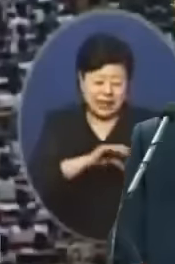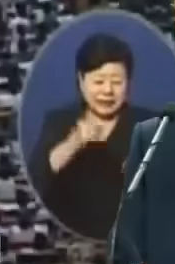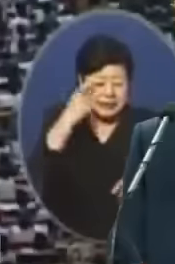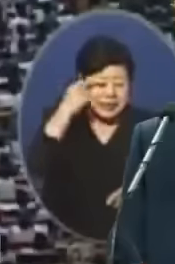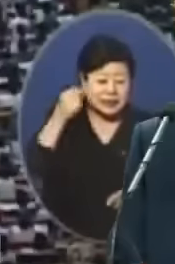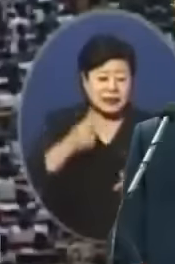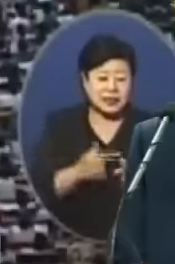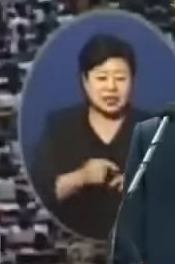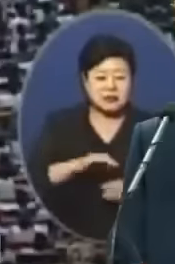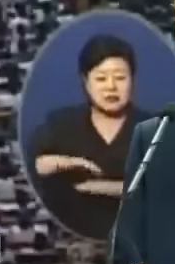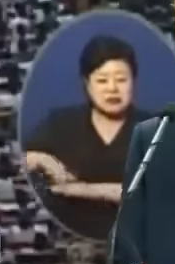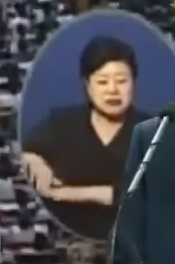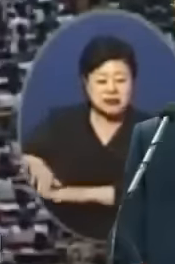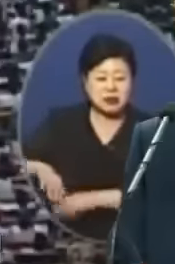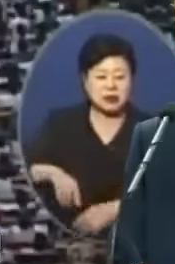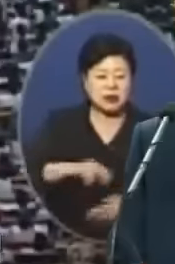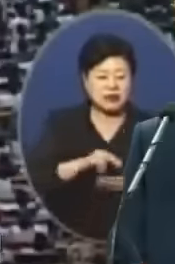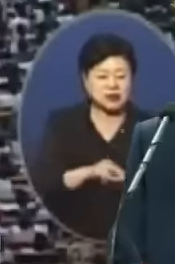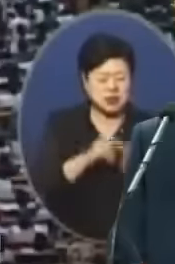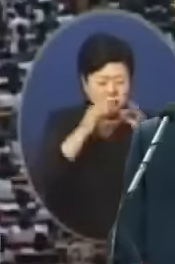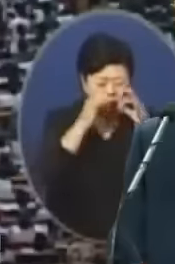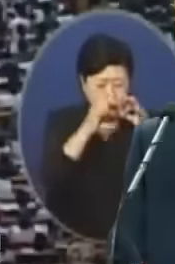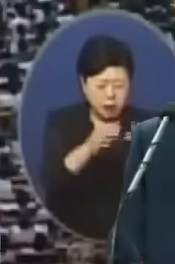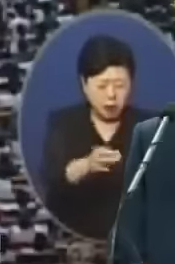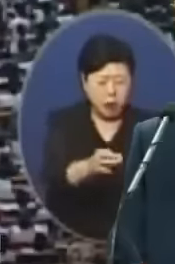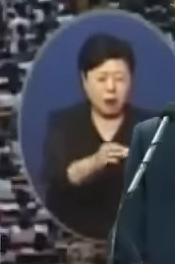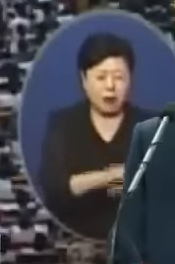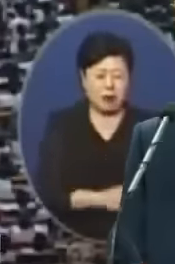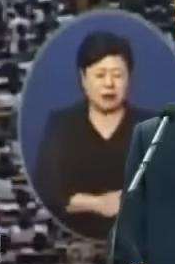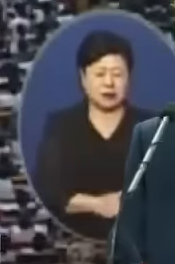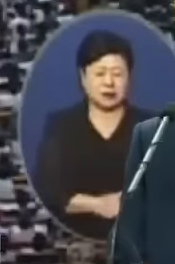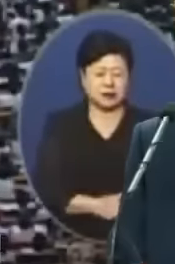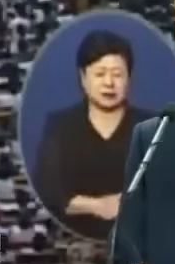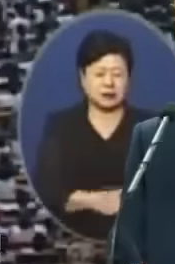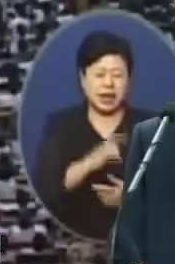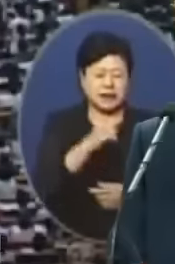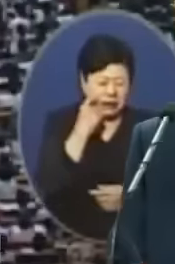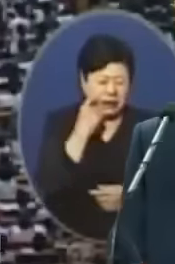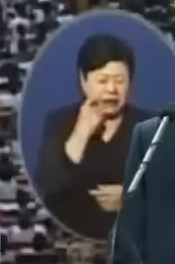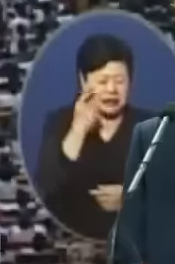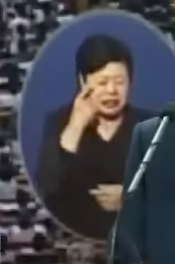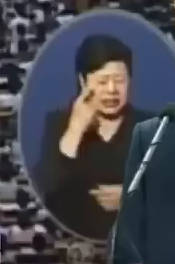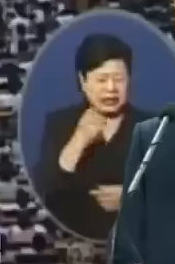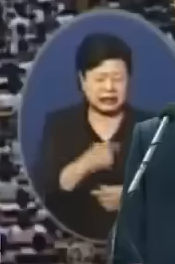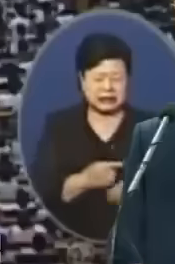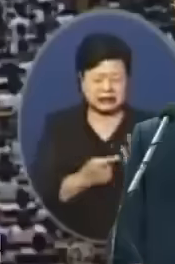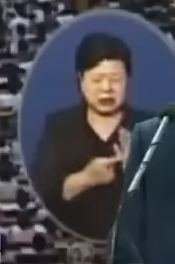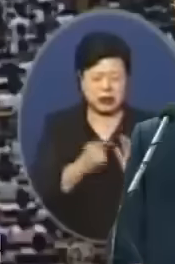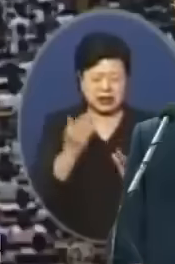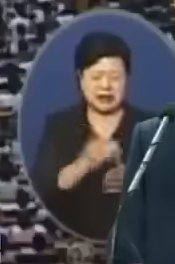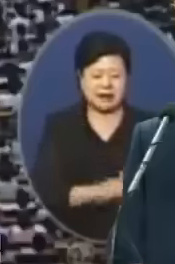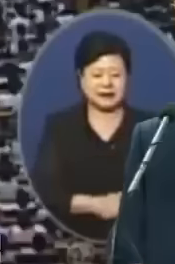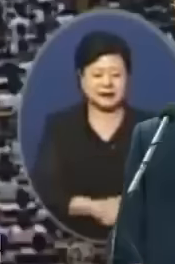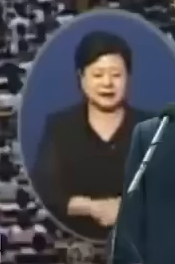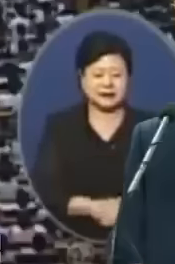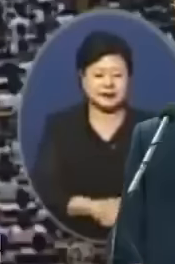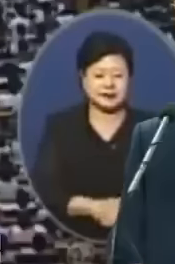생각해야지 예수님 제게 놓고 문제만 바라보고 우리가 해결하려고 한다면 잘못을 범하게 되는 것입니다.